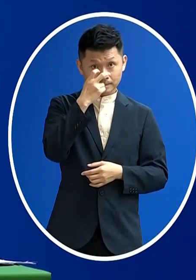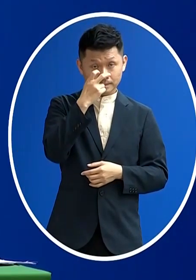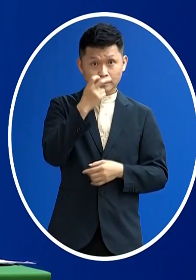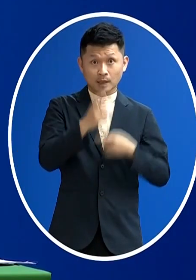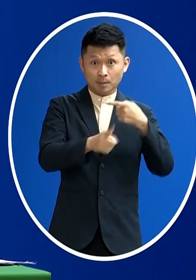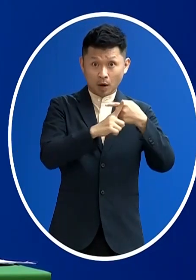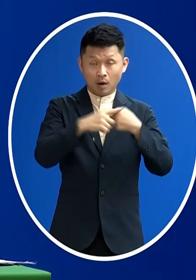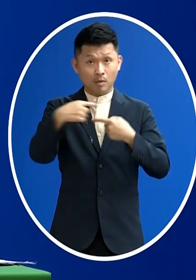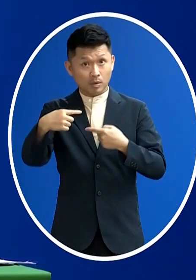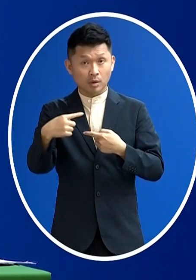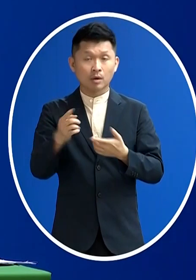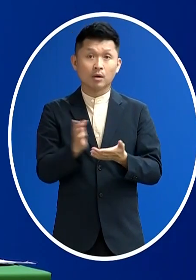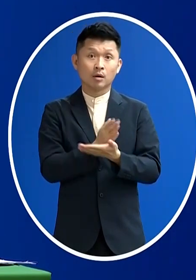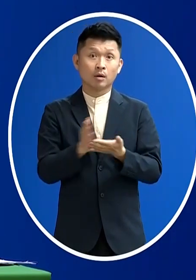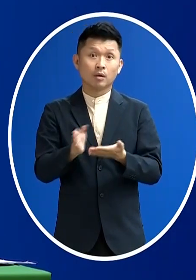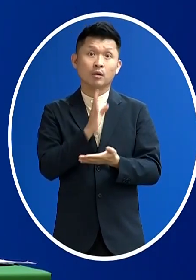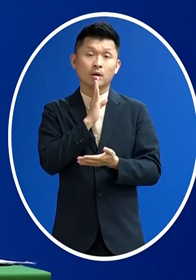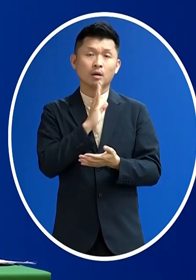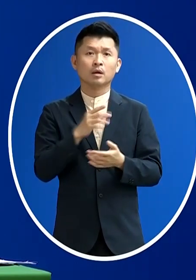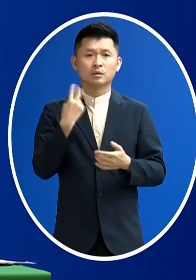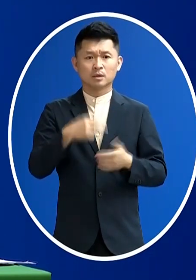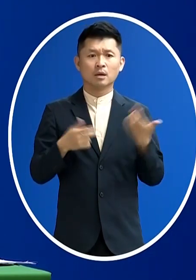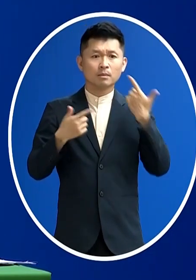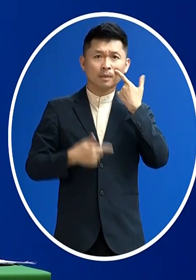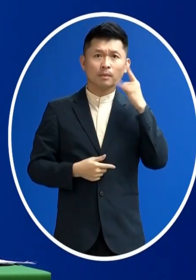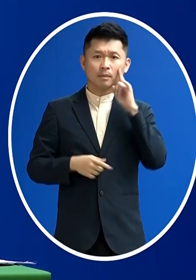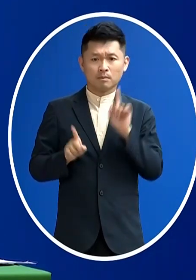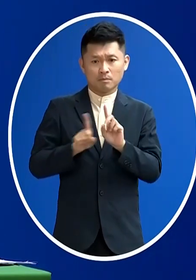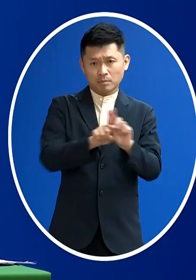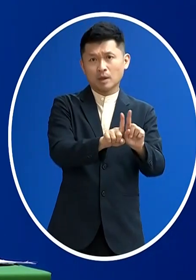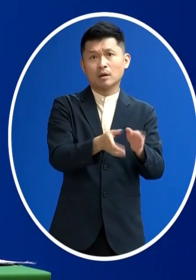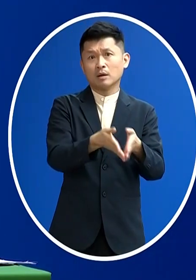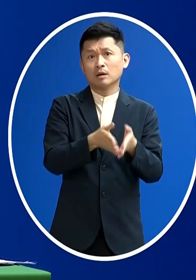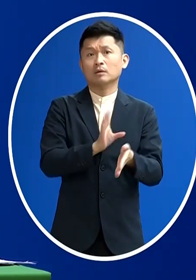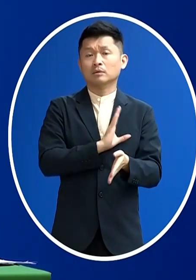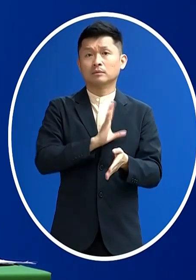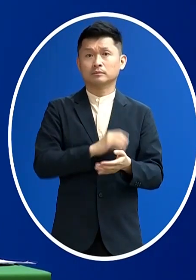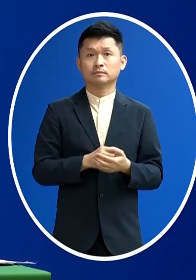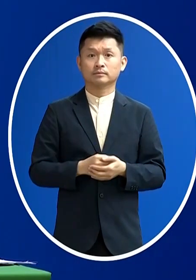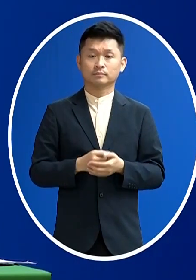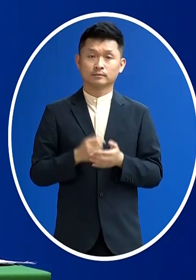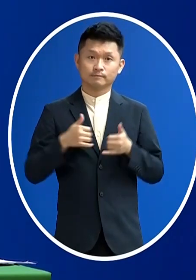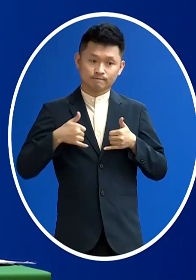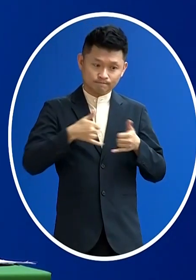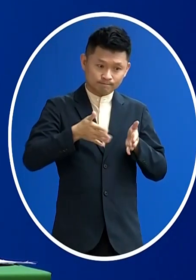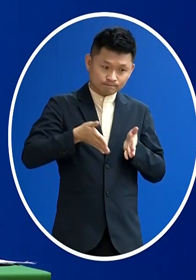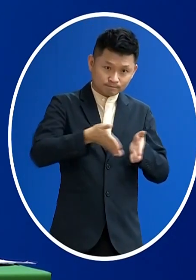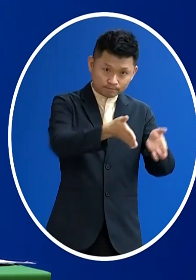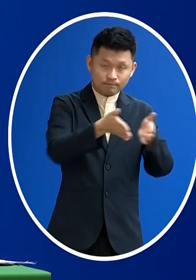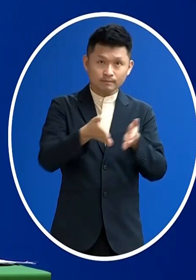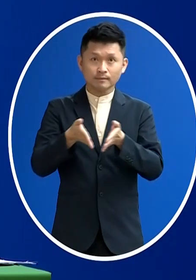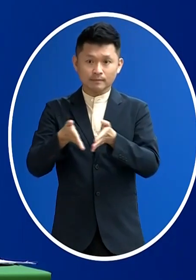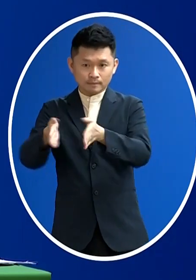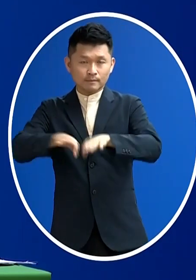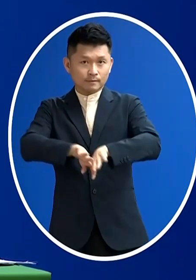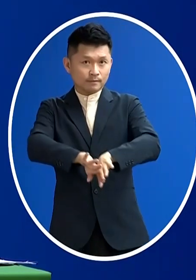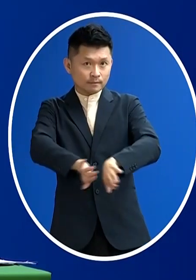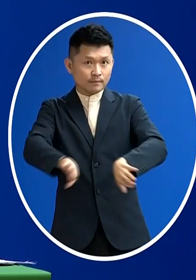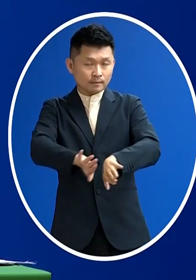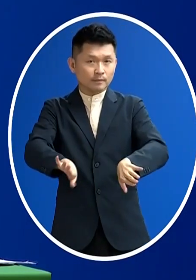家长陪同当然是因为这是小朋友的关系，我想应该是我们尽量在这个动线还有安排上面来做一些区隔。